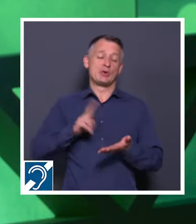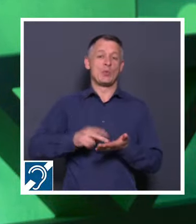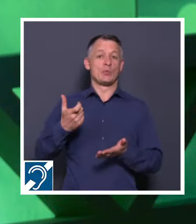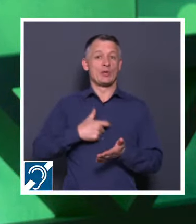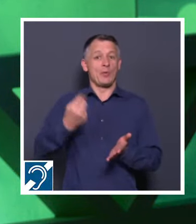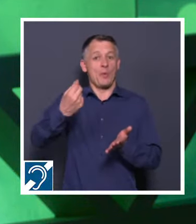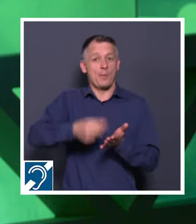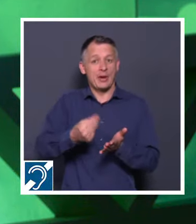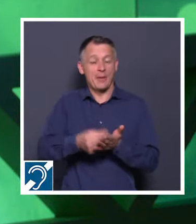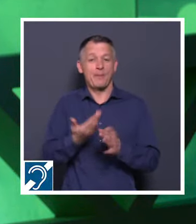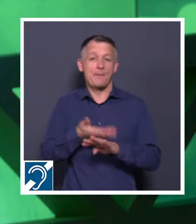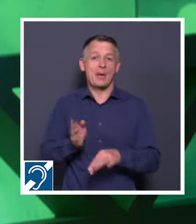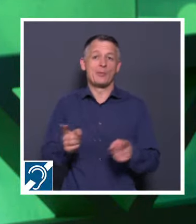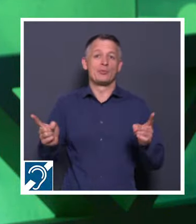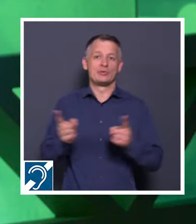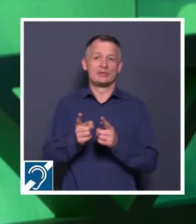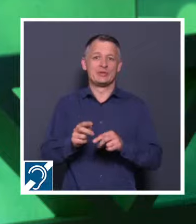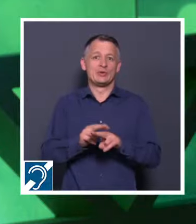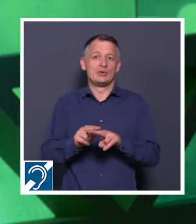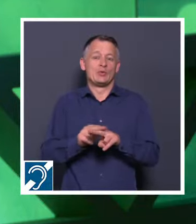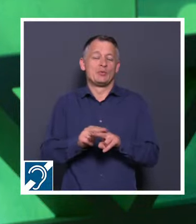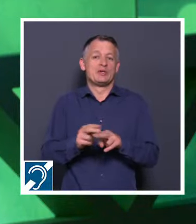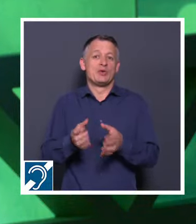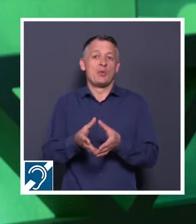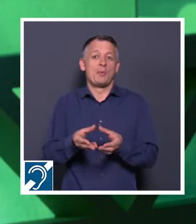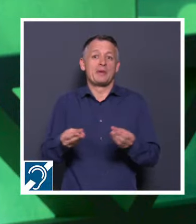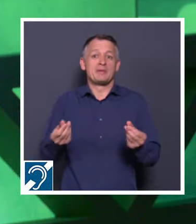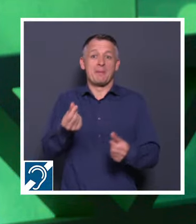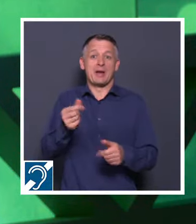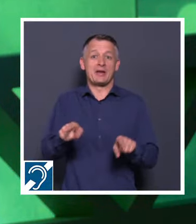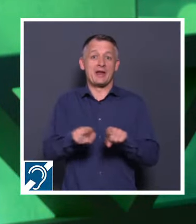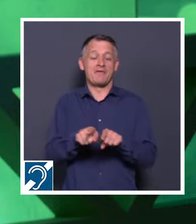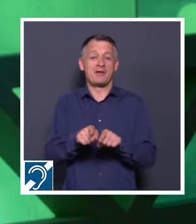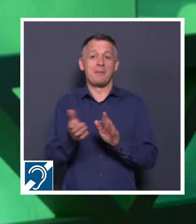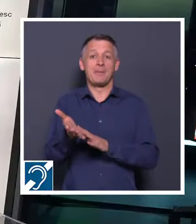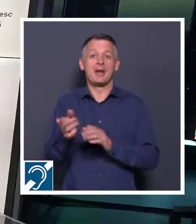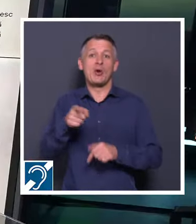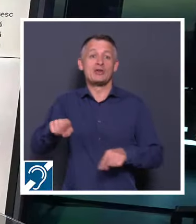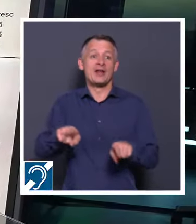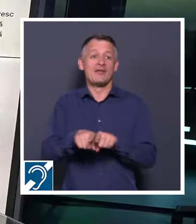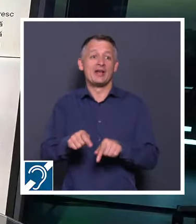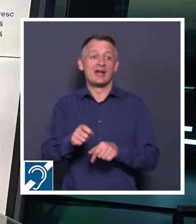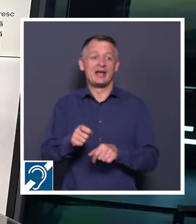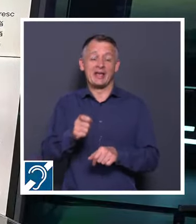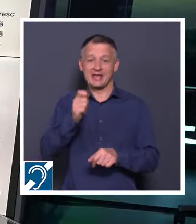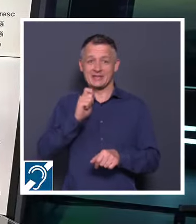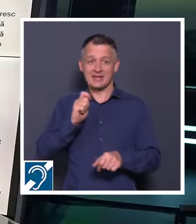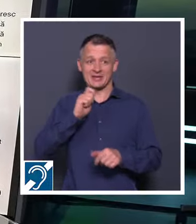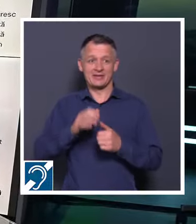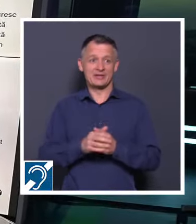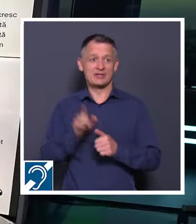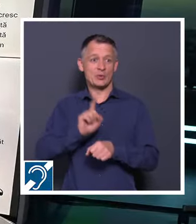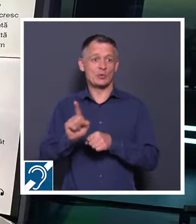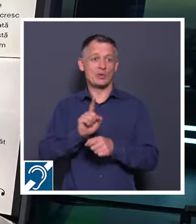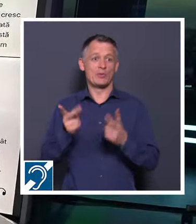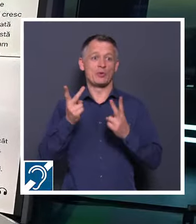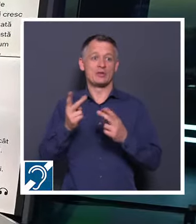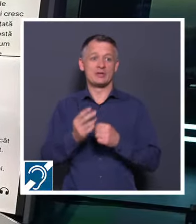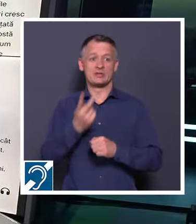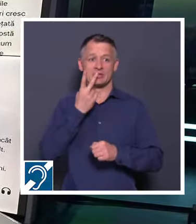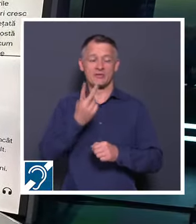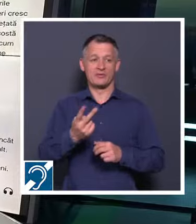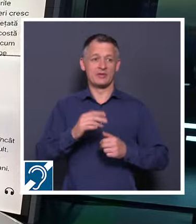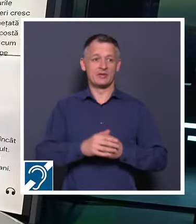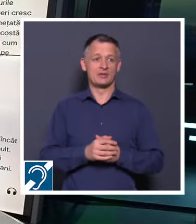mai puțin. E ca și cum se topesc banii în mâinile noastre, la fel ca înghețata. Uite, vezi, e și asta foarte important să vedem. Noi